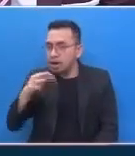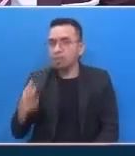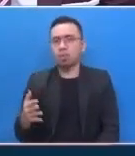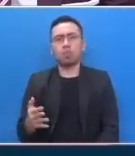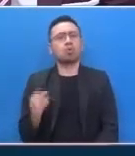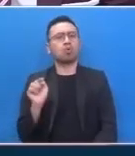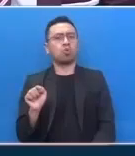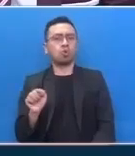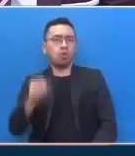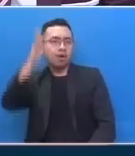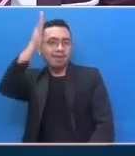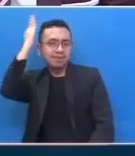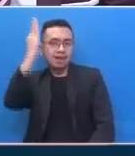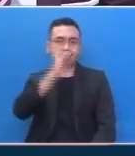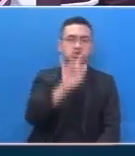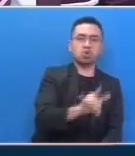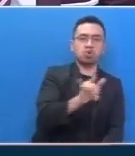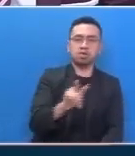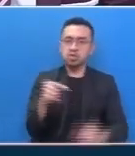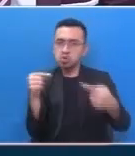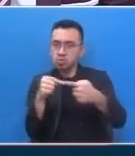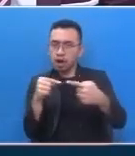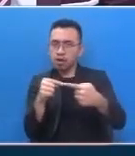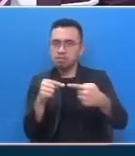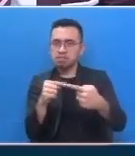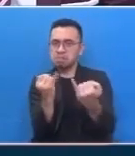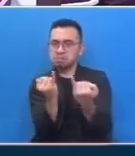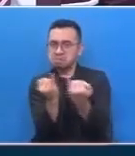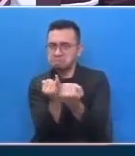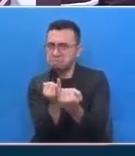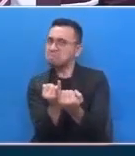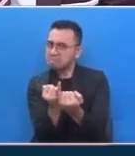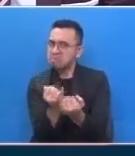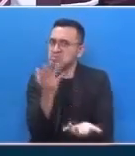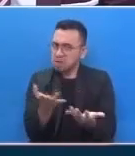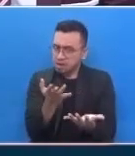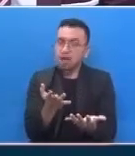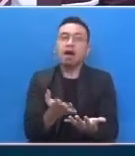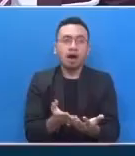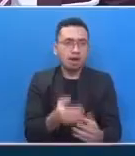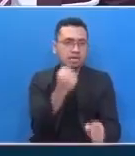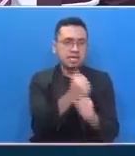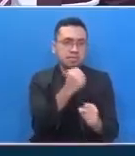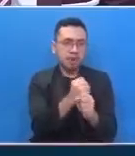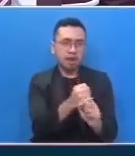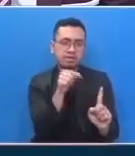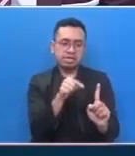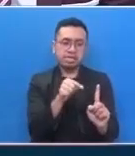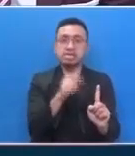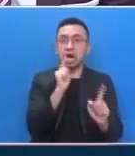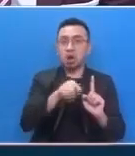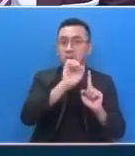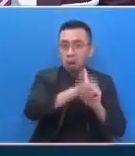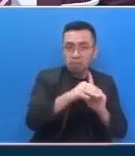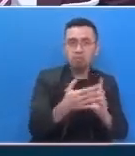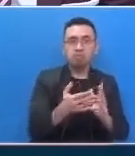hubungannya dengan Pak Jokowi sudah tidak baik lagi atau Gibran misalnya digoreng jangan-jangan Gibran karir politiknya bisa berbahaya di PDI